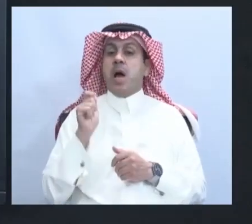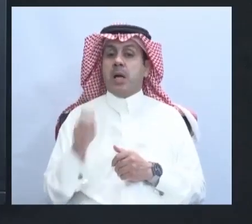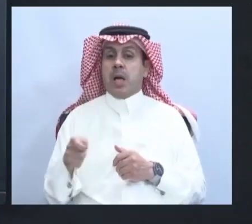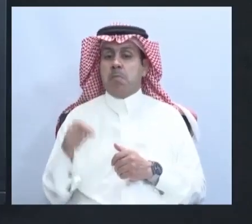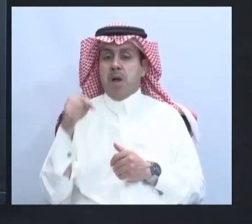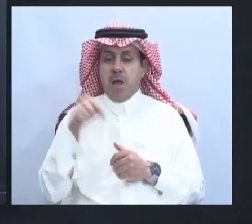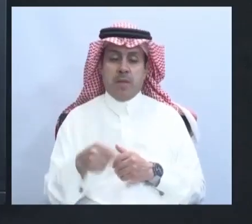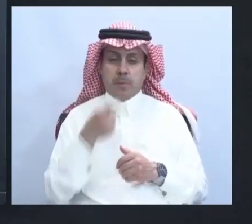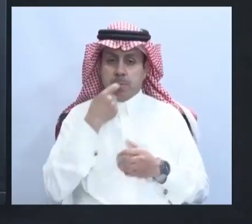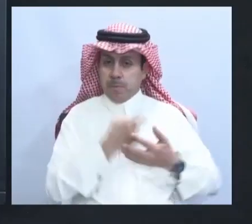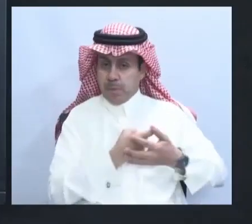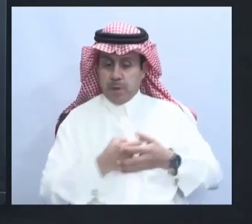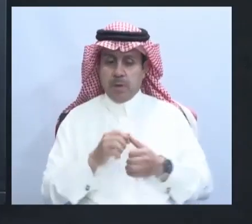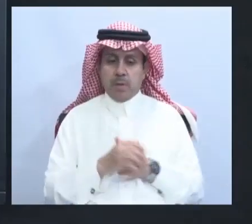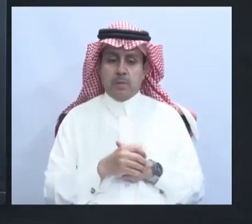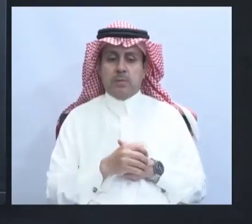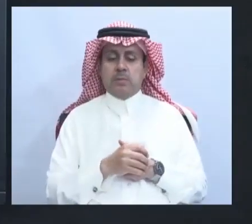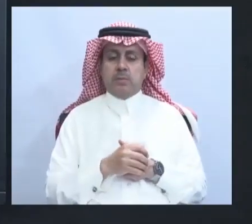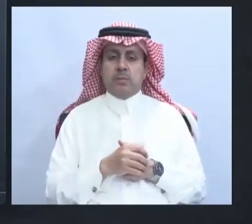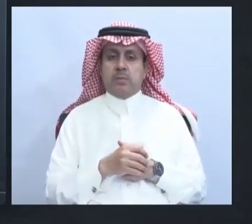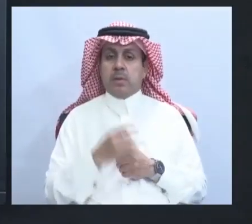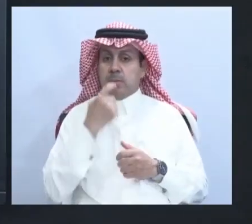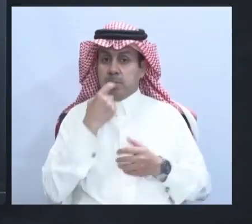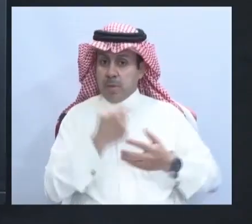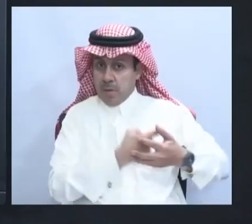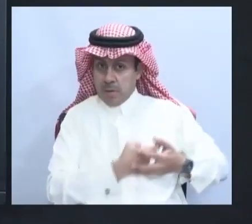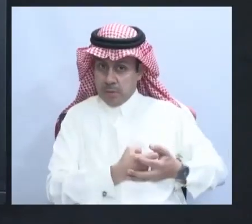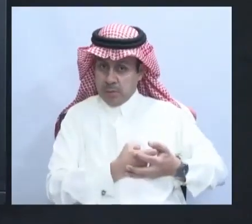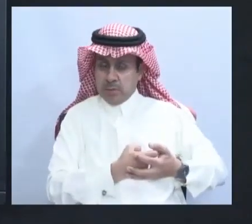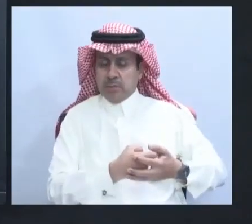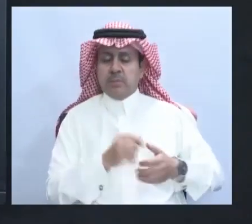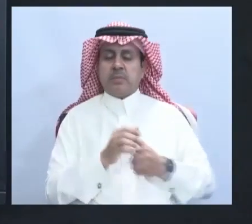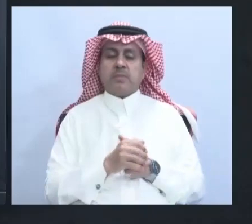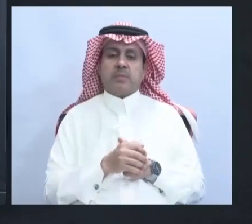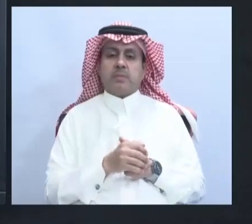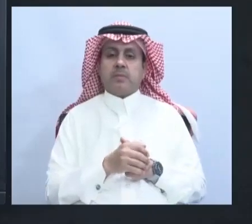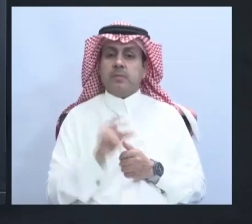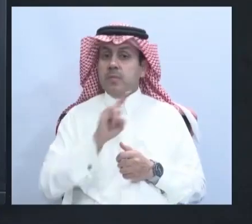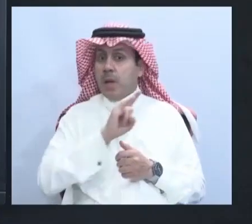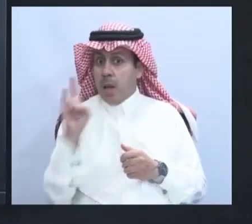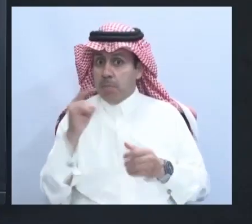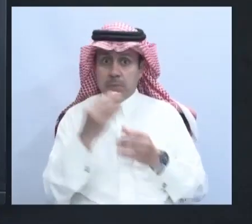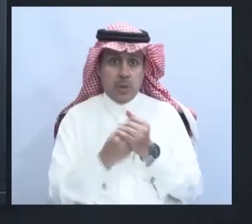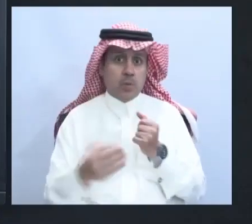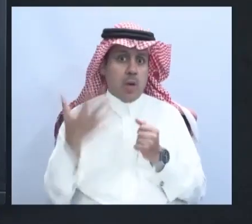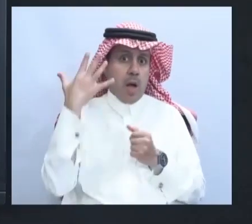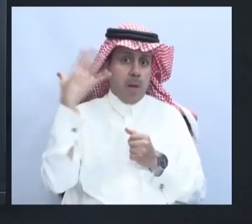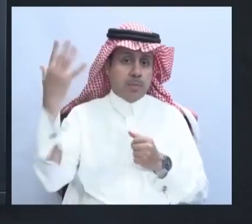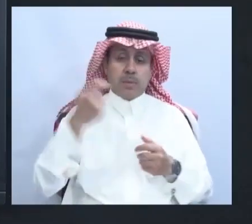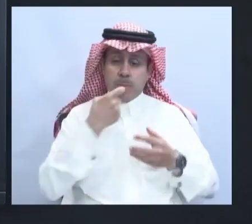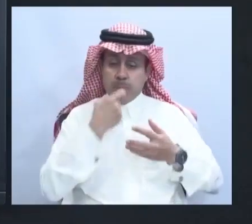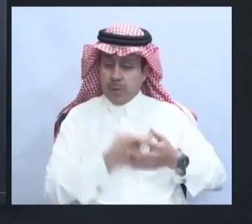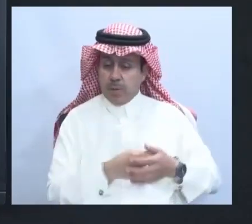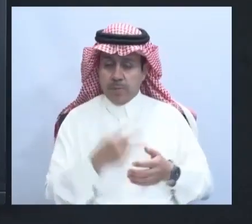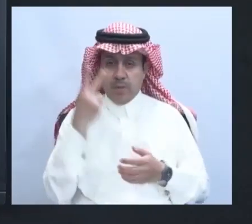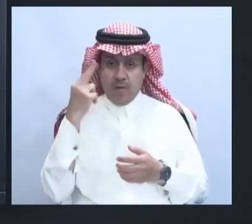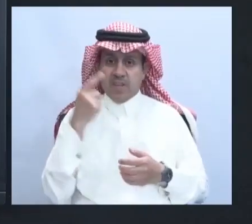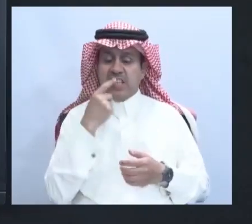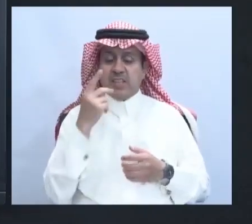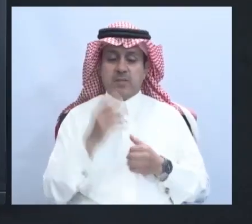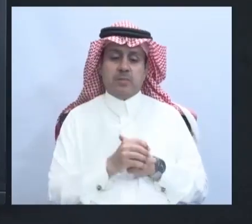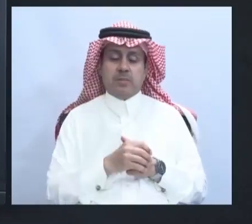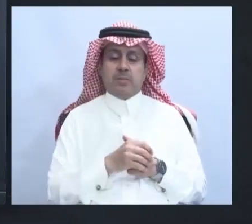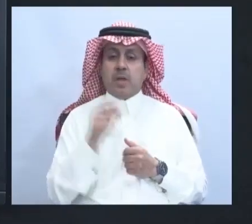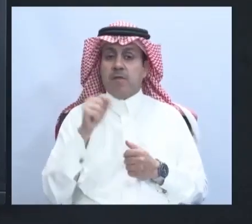على هذا الرضاع هنا اذا ارضعت امراه طفلا لم تلده خمس رضعات في الحولين فان